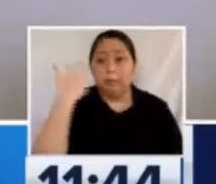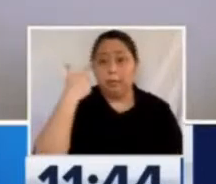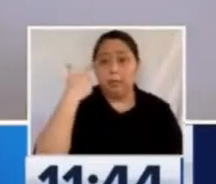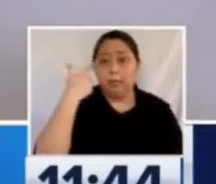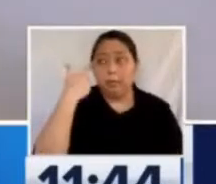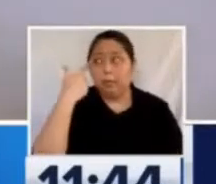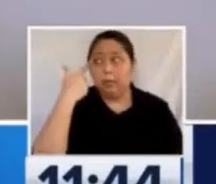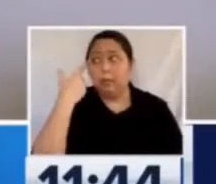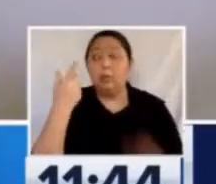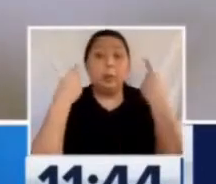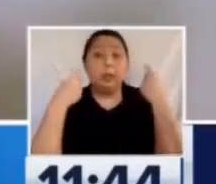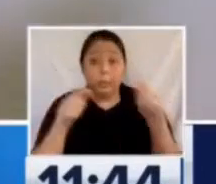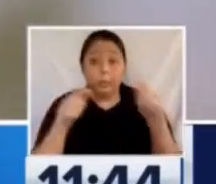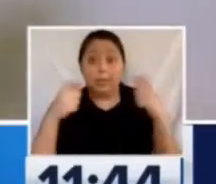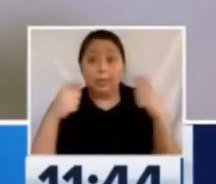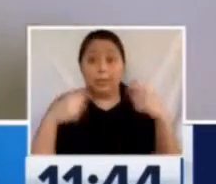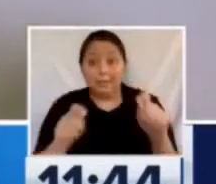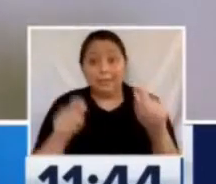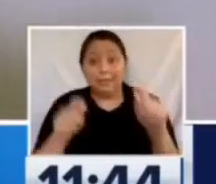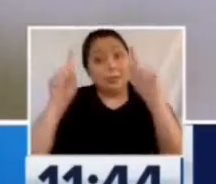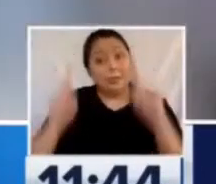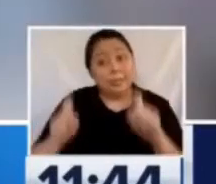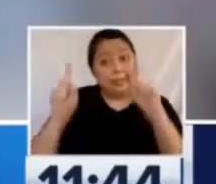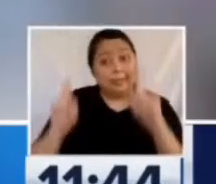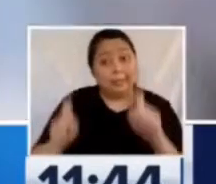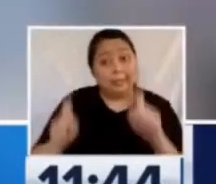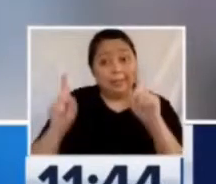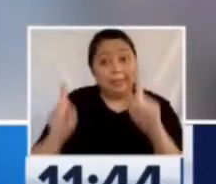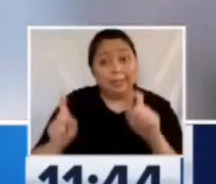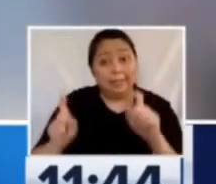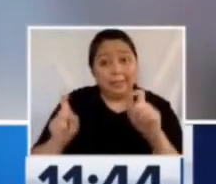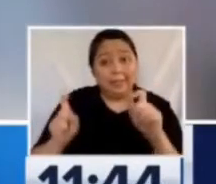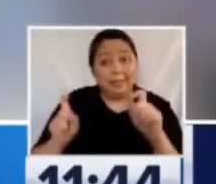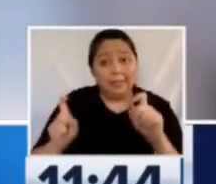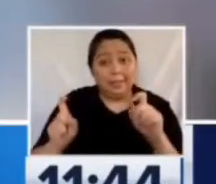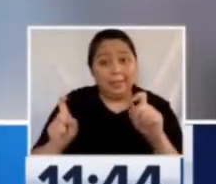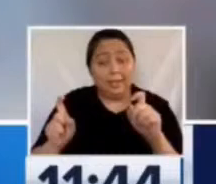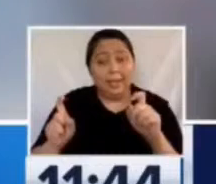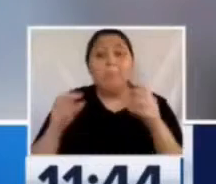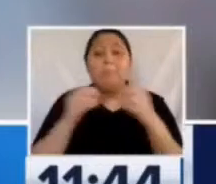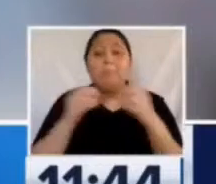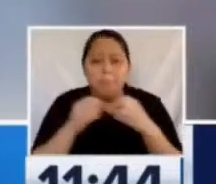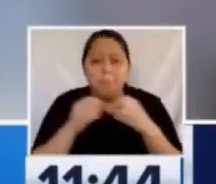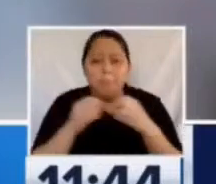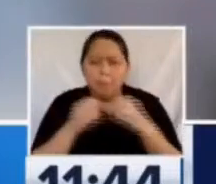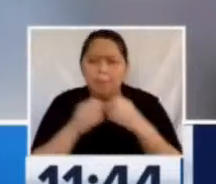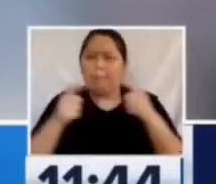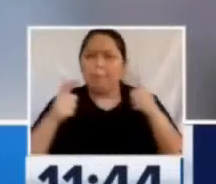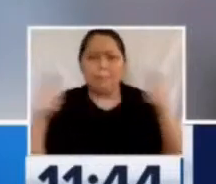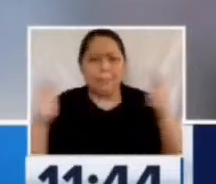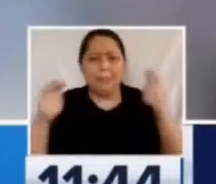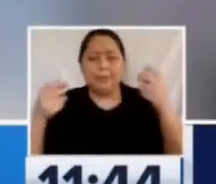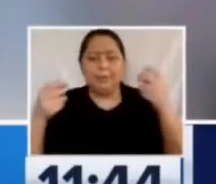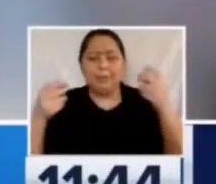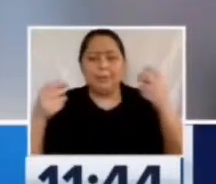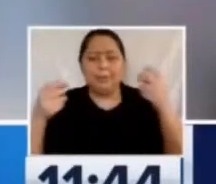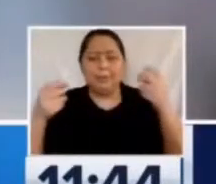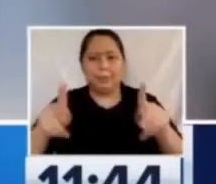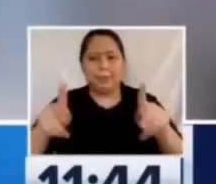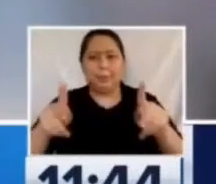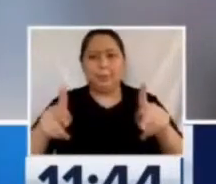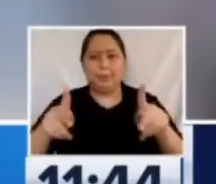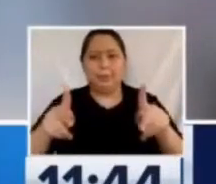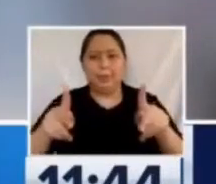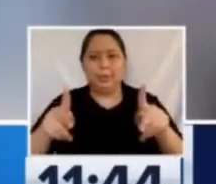kung pwede ho, Sec, pag-usapan ko yung dalawa nating ginagawa. Dahil yung isa ho, yung pagka-capacitate sa health center, yung hatid